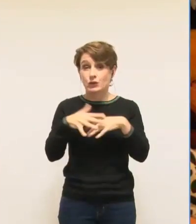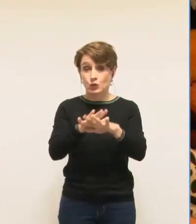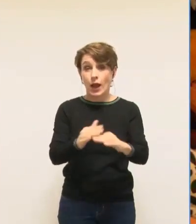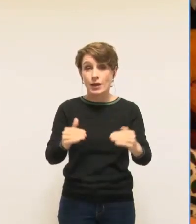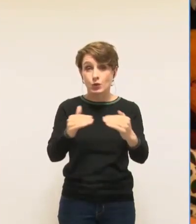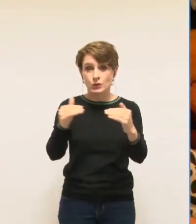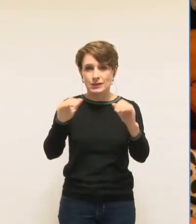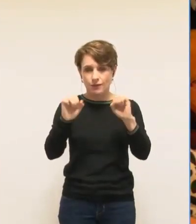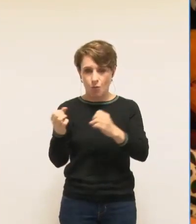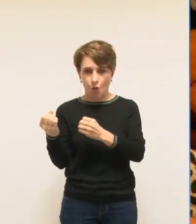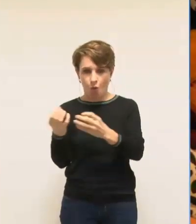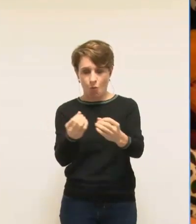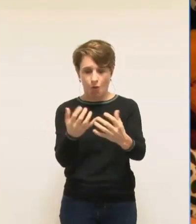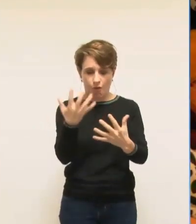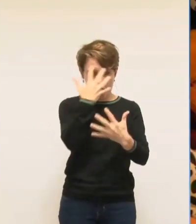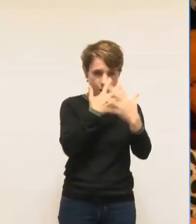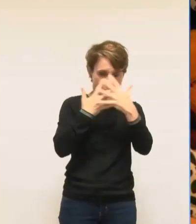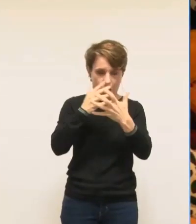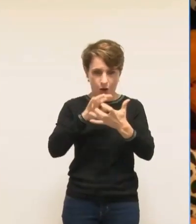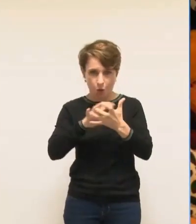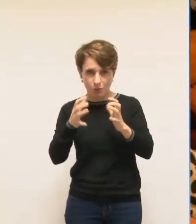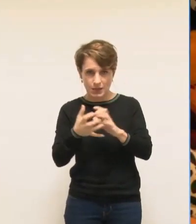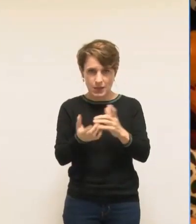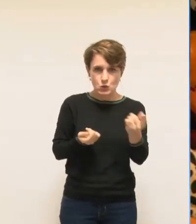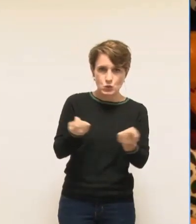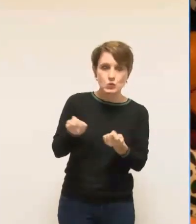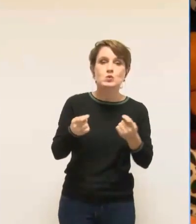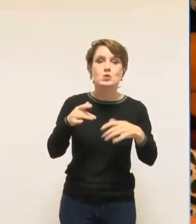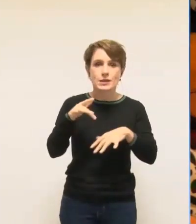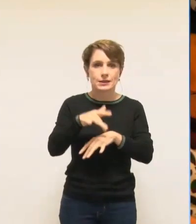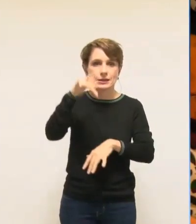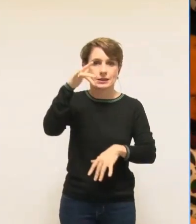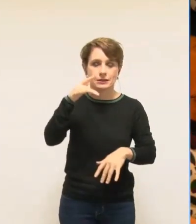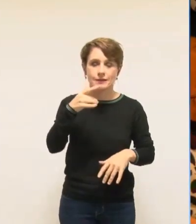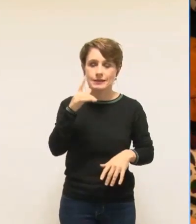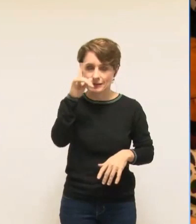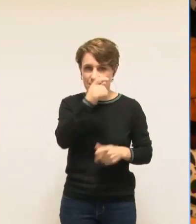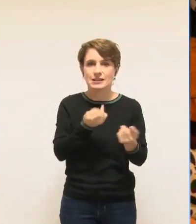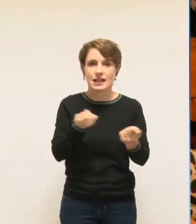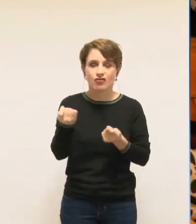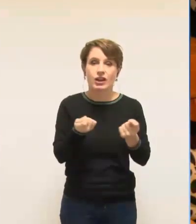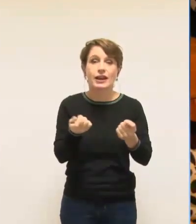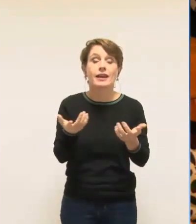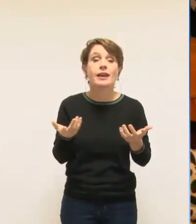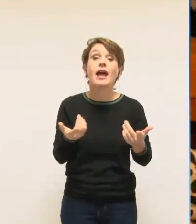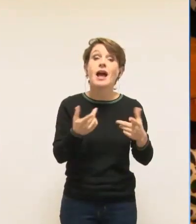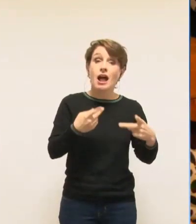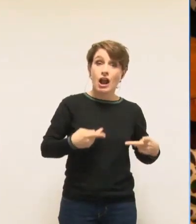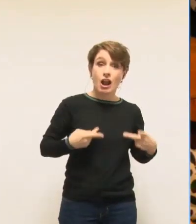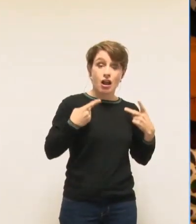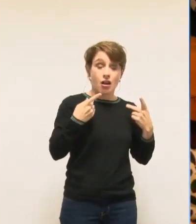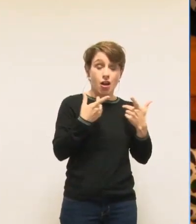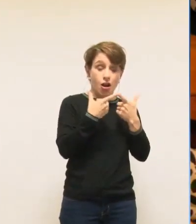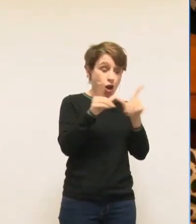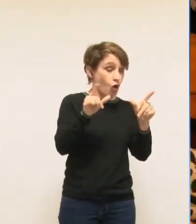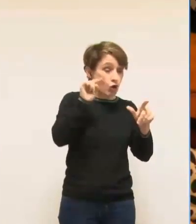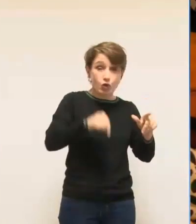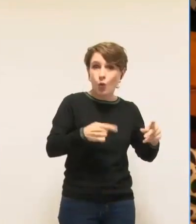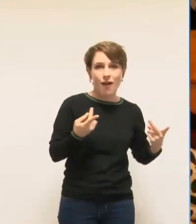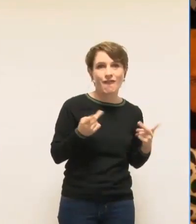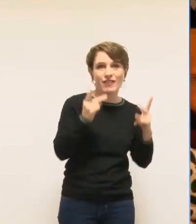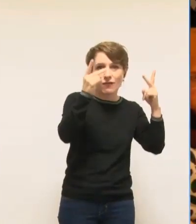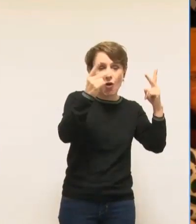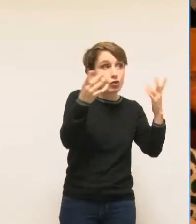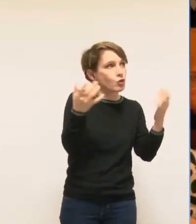difficulté, une complexité qu'il est délicat à gérer. Pour rester vivante, la langue doit demeurer un moyen de